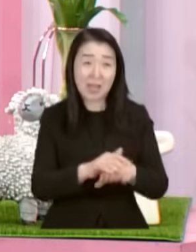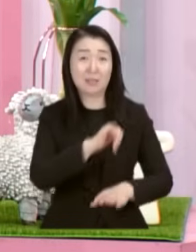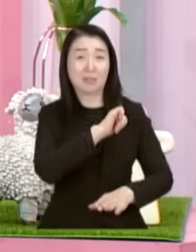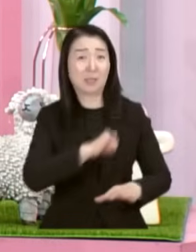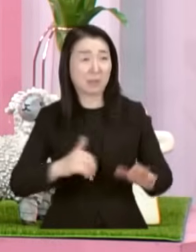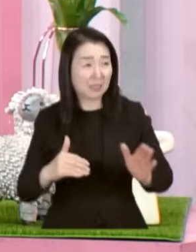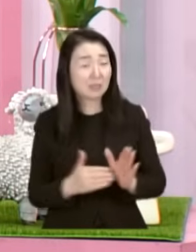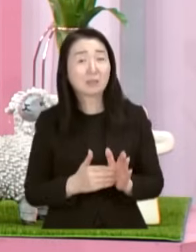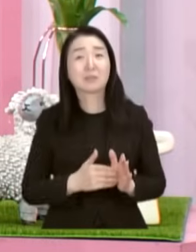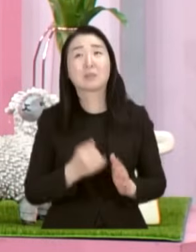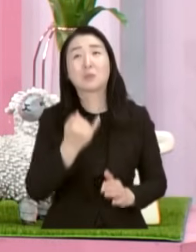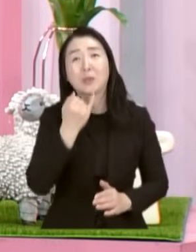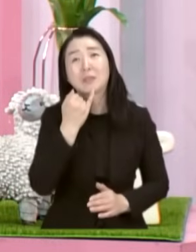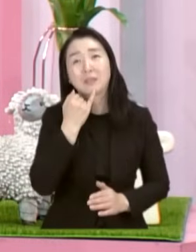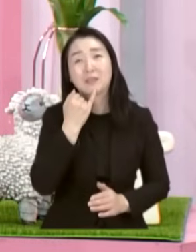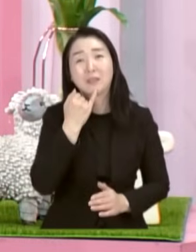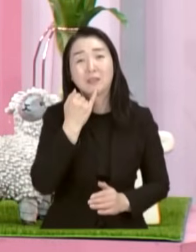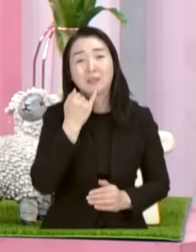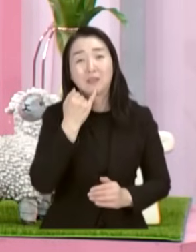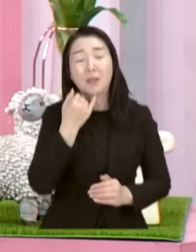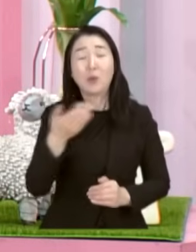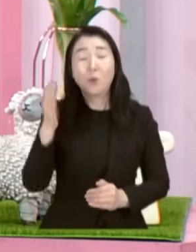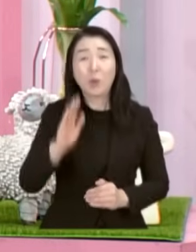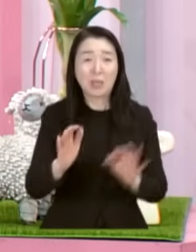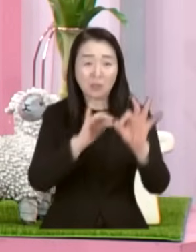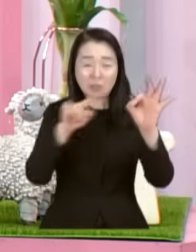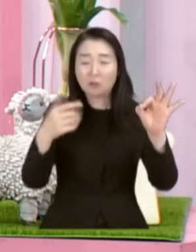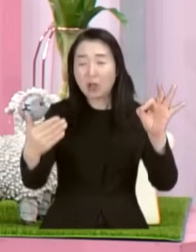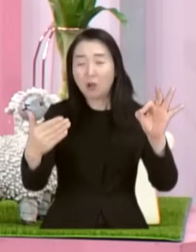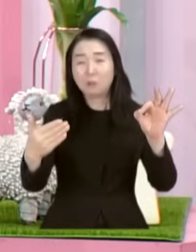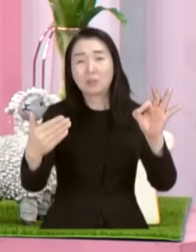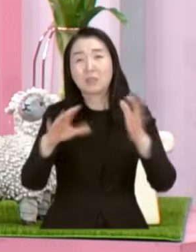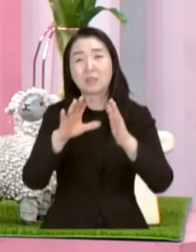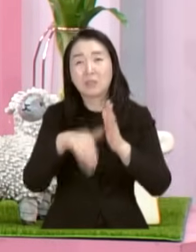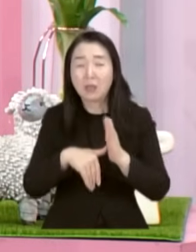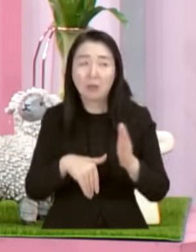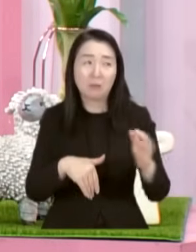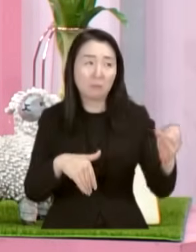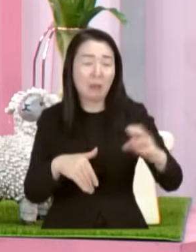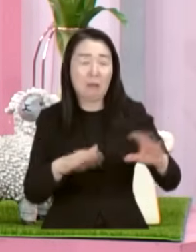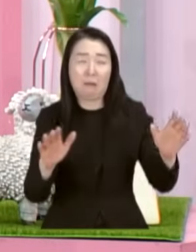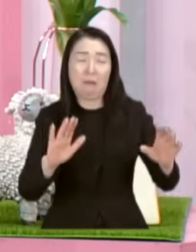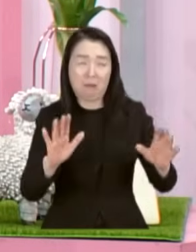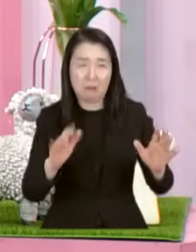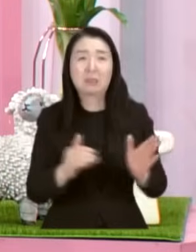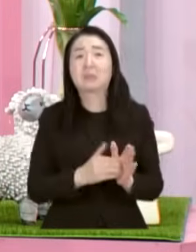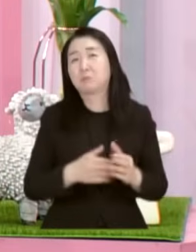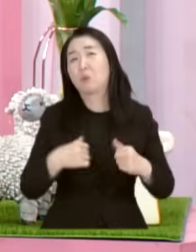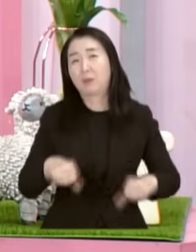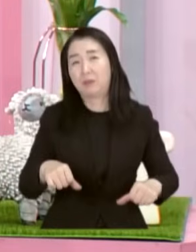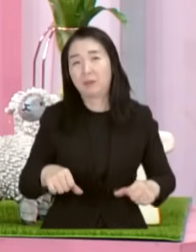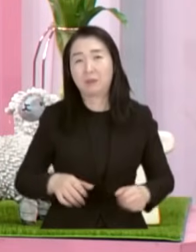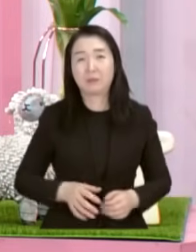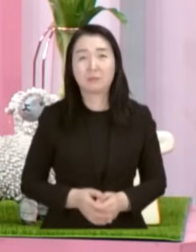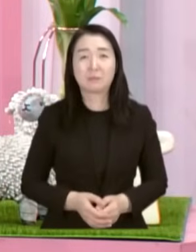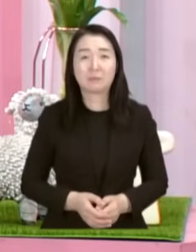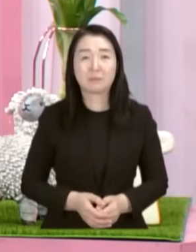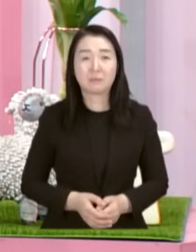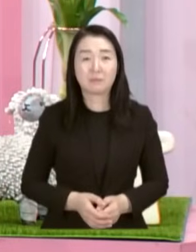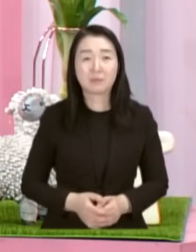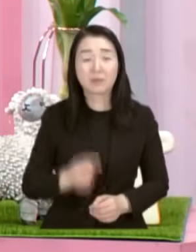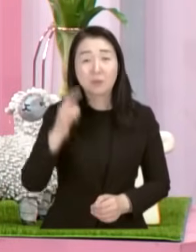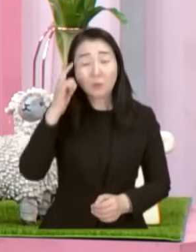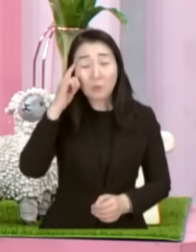고비만 넘기면 되는데 열의 아홉이 다 그때 더는 아니야. 이제 이러고 마는